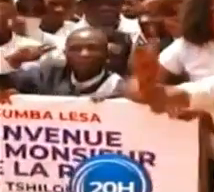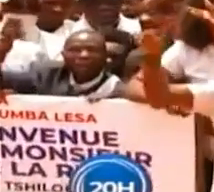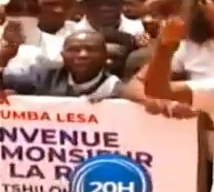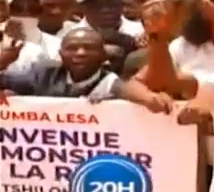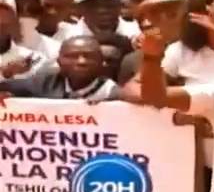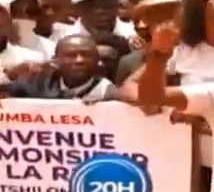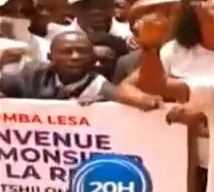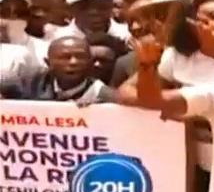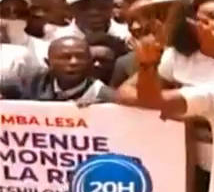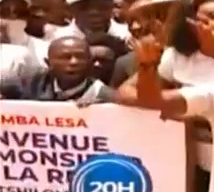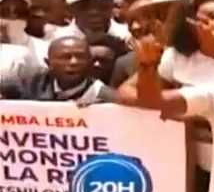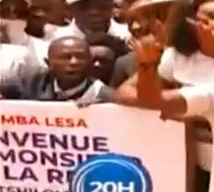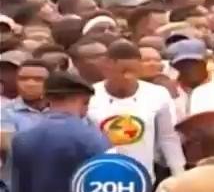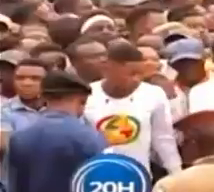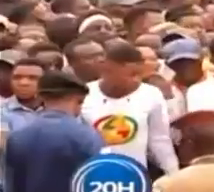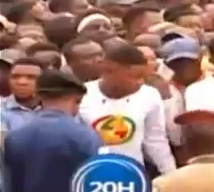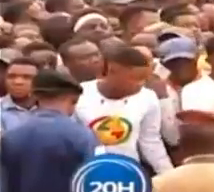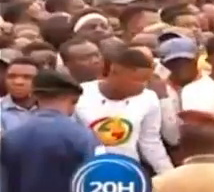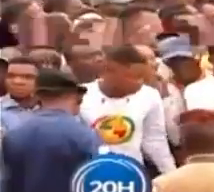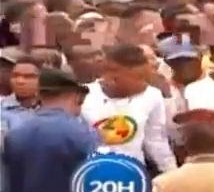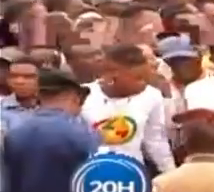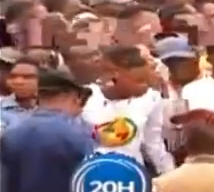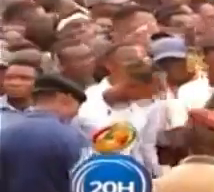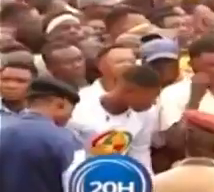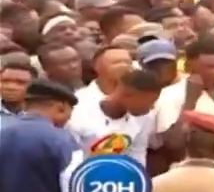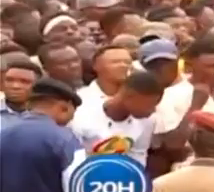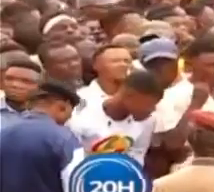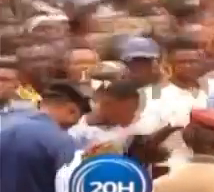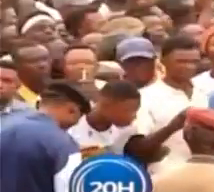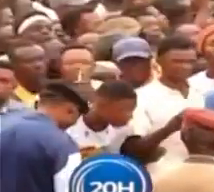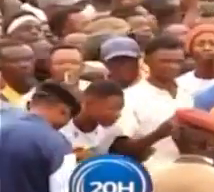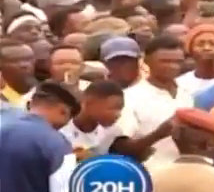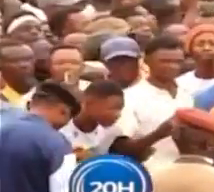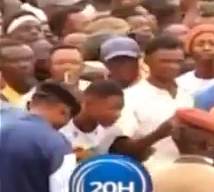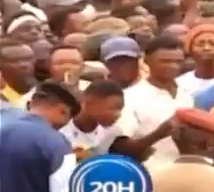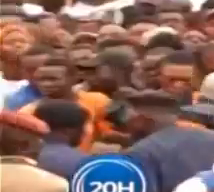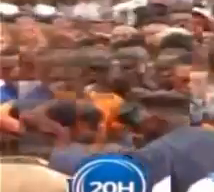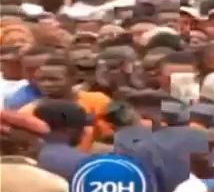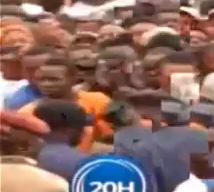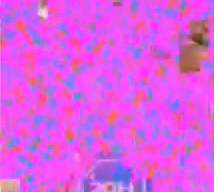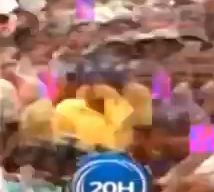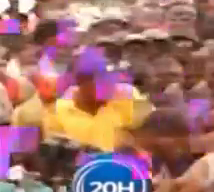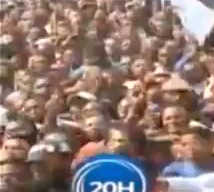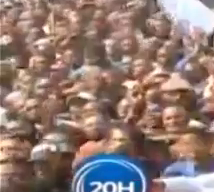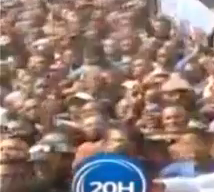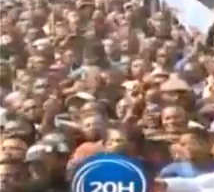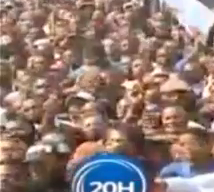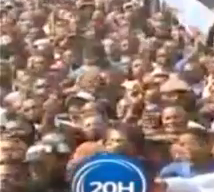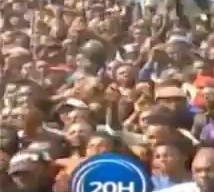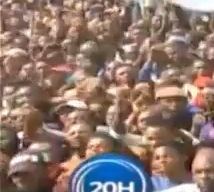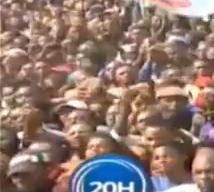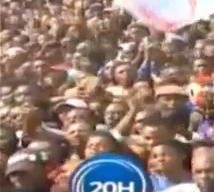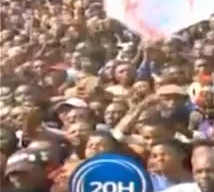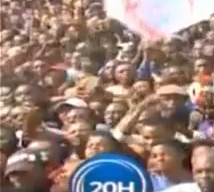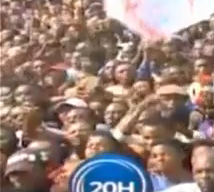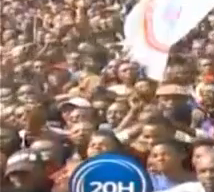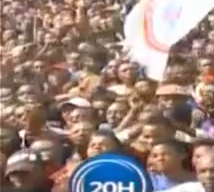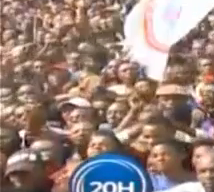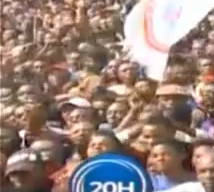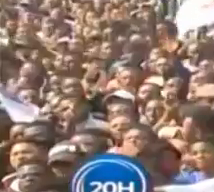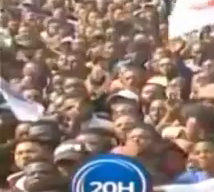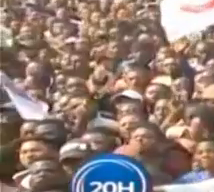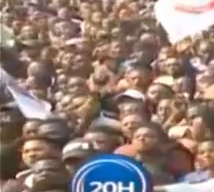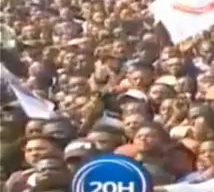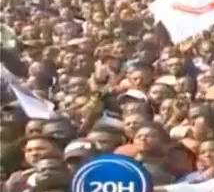octobre 2023. Les habitants se sont donné rendez-vous pour ce terme où le gouvernement en visite pour procurer des